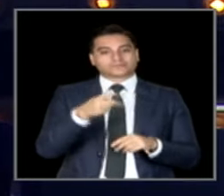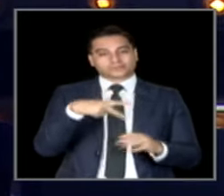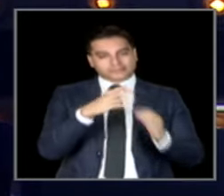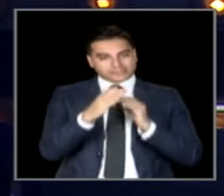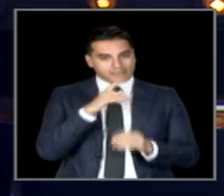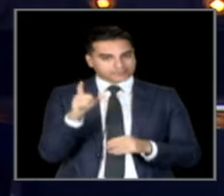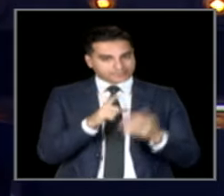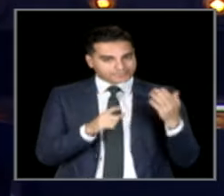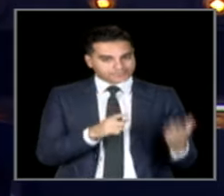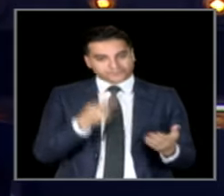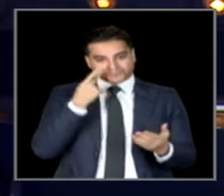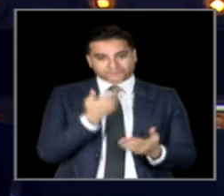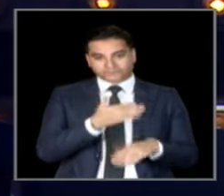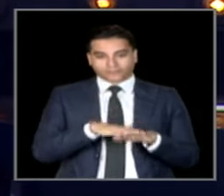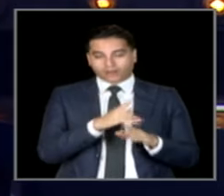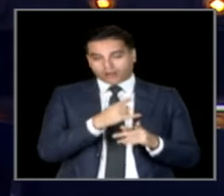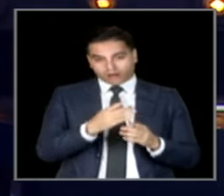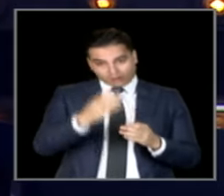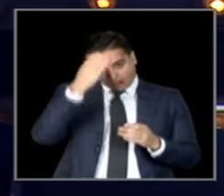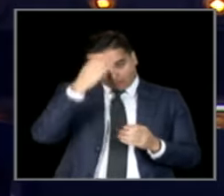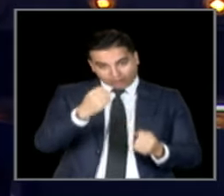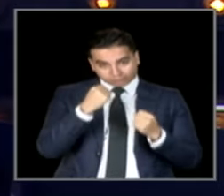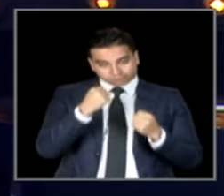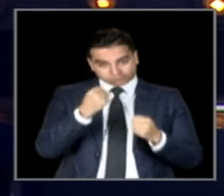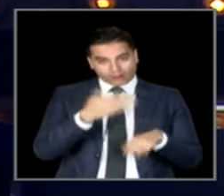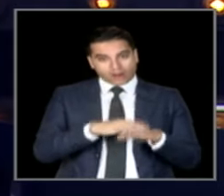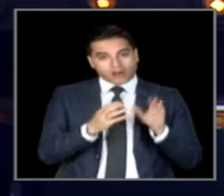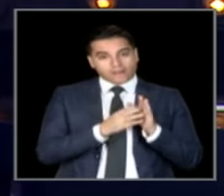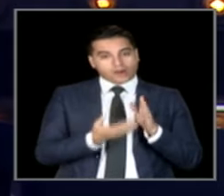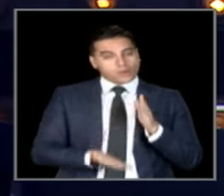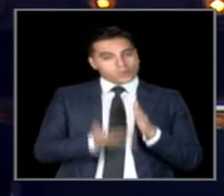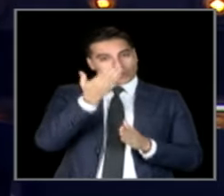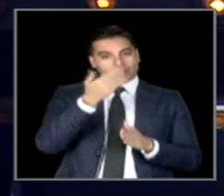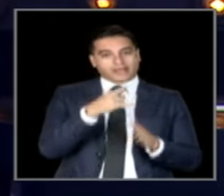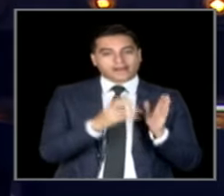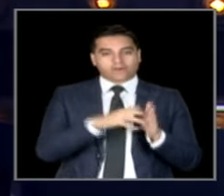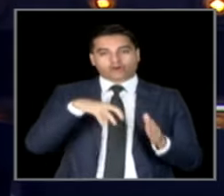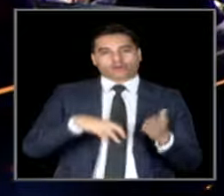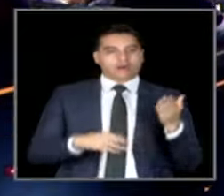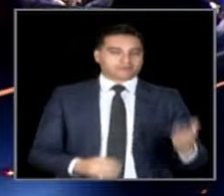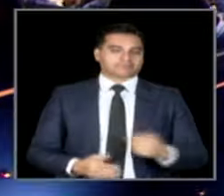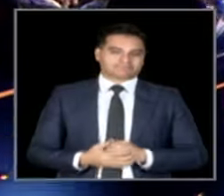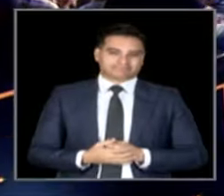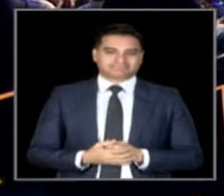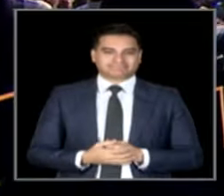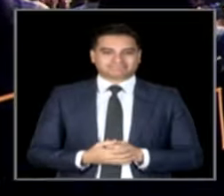نقطة إجابات صحيحة، أعرق جامعة في مصر. نرحب كلنا بجامعة القاهرة.